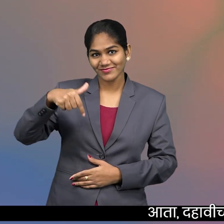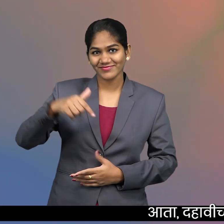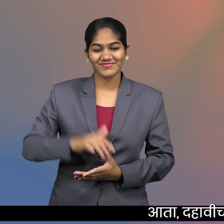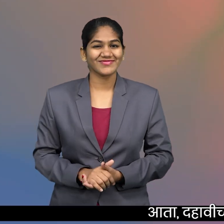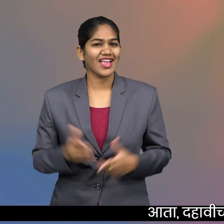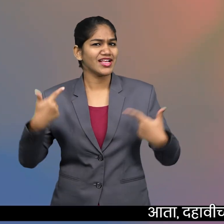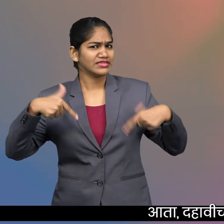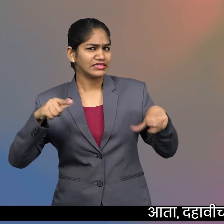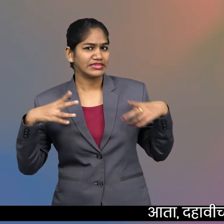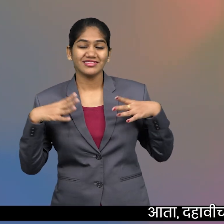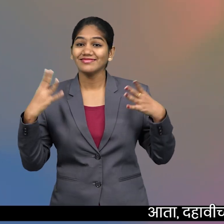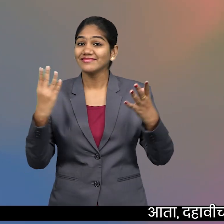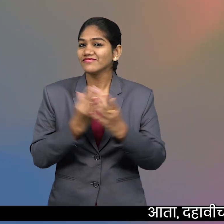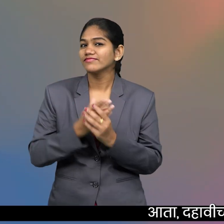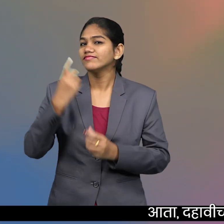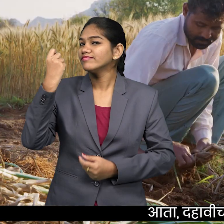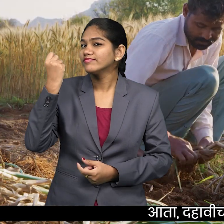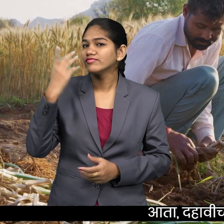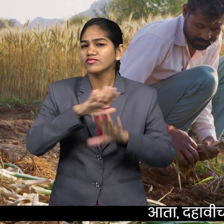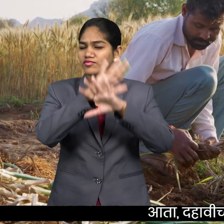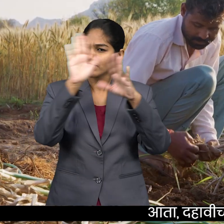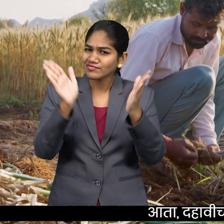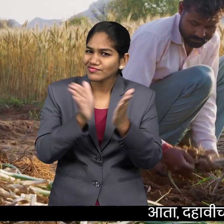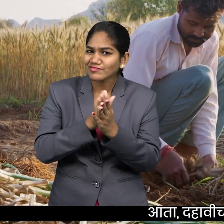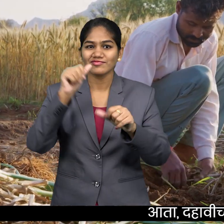आता 10वीच्या सामाजिक अभ्यासातून